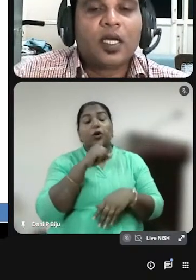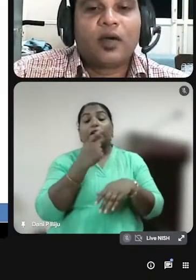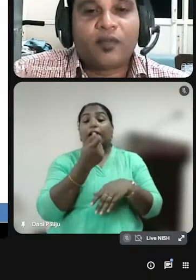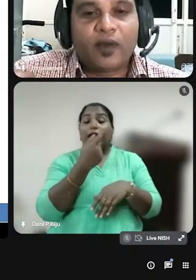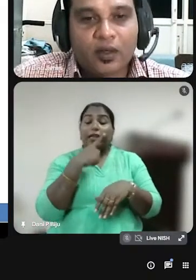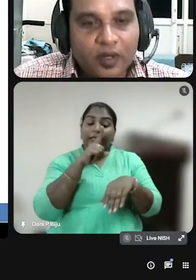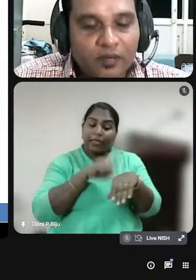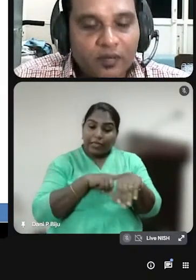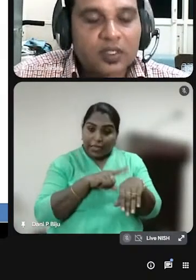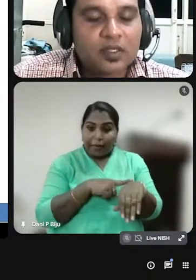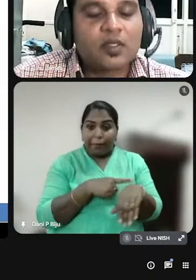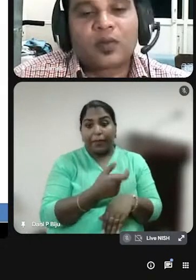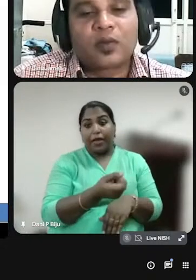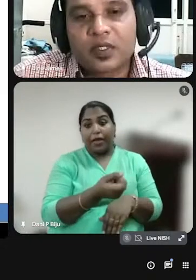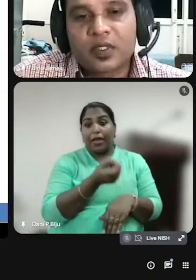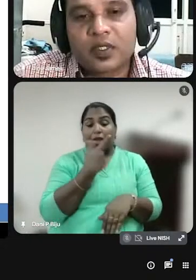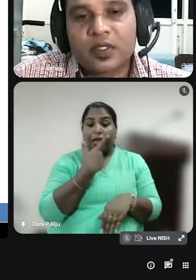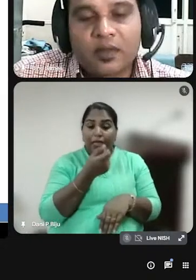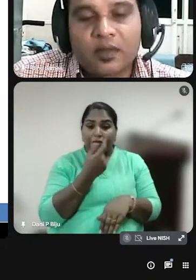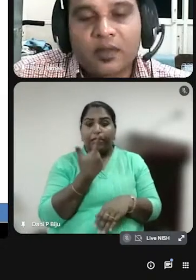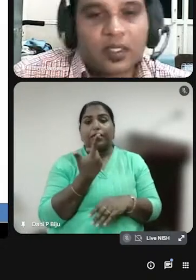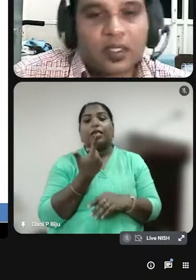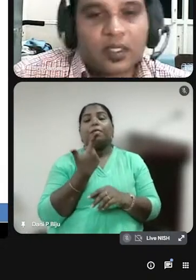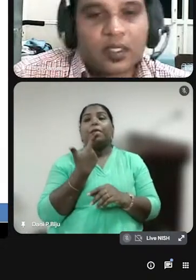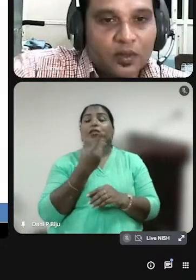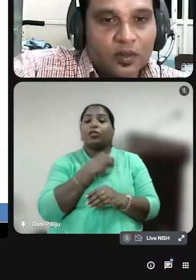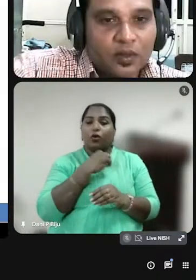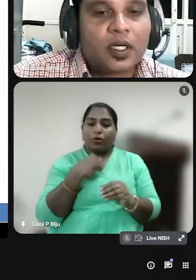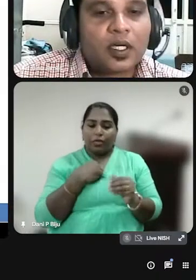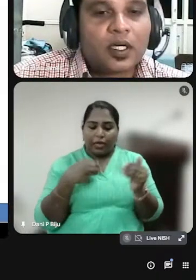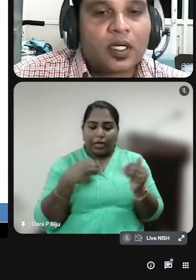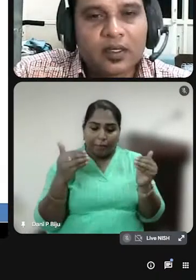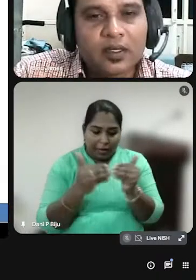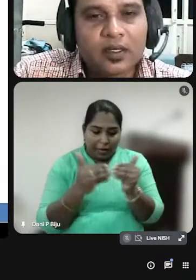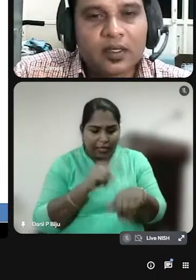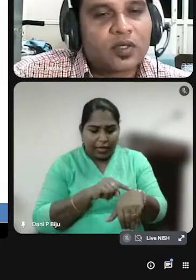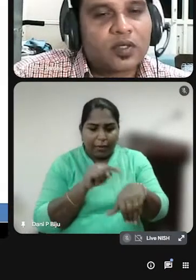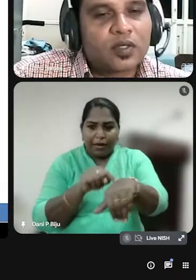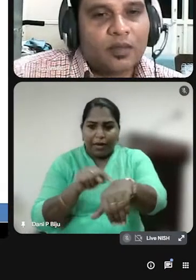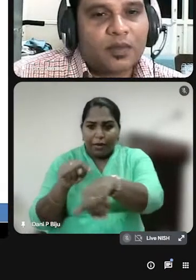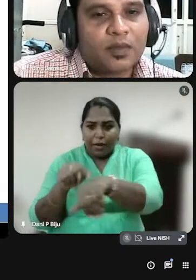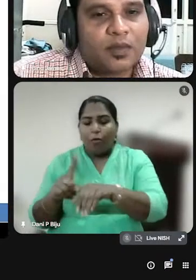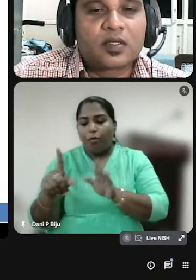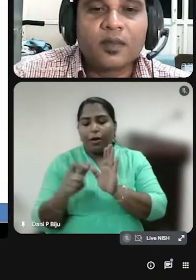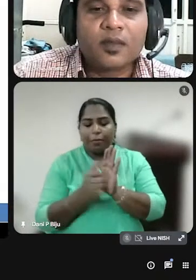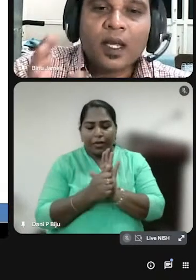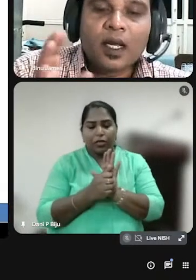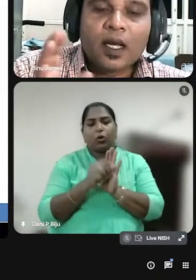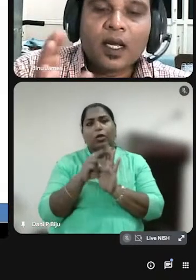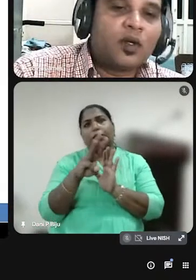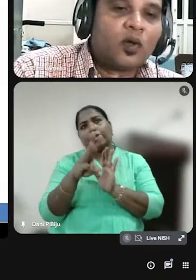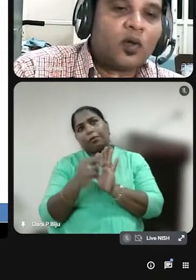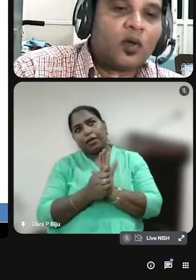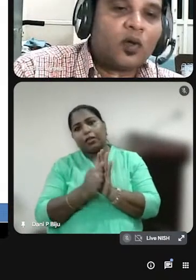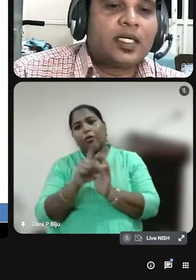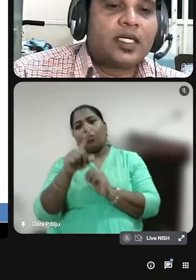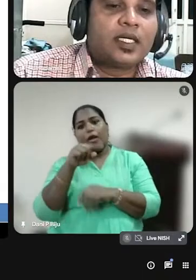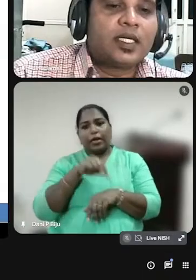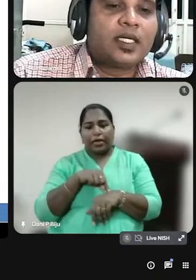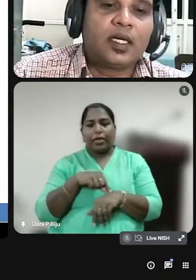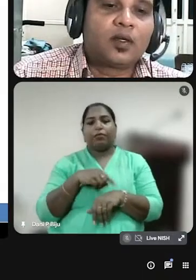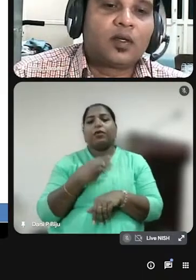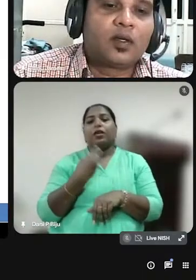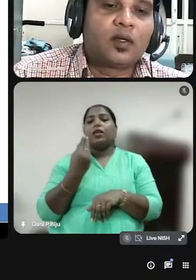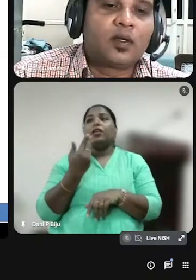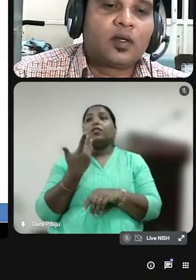എന്നുള്ളത് ഫ്രീക്വന്റ് വിസിറ്റ്സ് ന്യൂറോളജിസ്റ്റുമായിട്ട് വെച്ചിട്ടുണ്ട്. എല്ലാ ദിവസവും കാണുന്നതല്ല, ഒരു മന്ത്ലി വൺസ് അല്ലെങ്കിൽ 3 months വൺസ് അതിന്റെ ഡോസേജ്